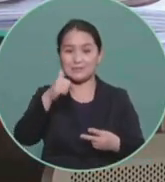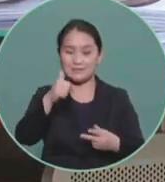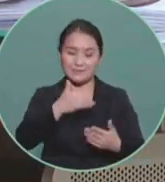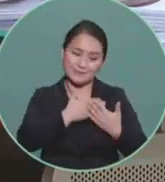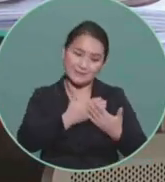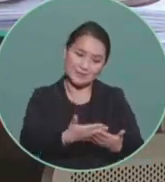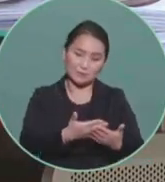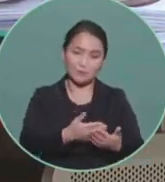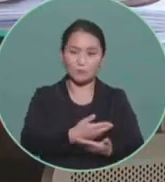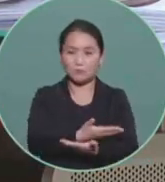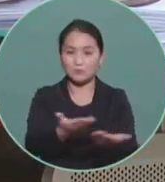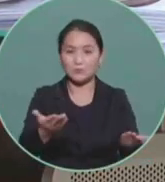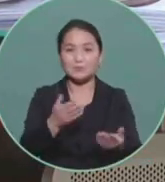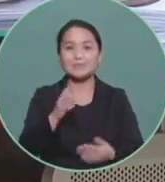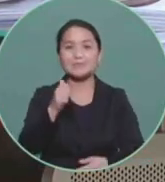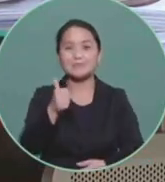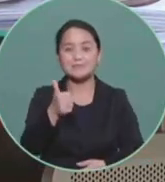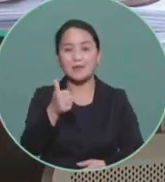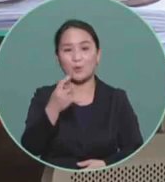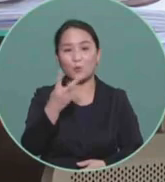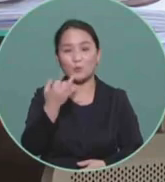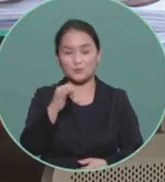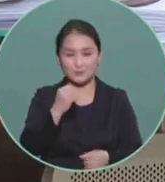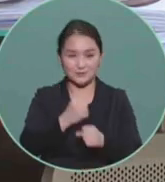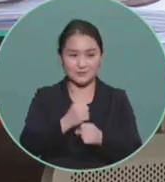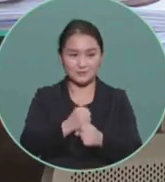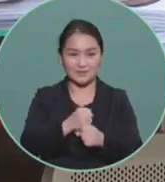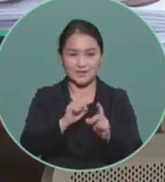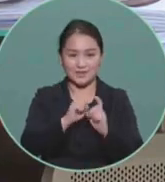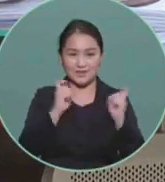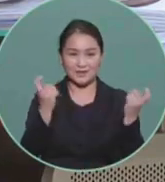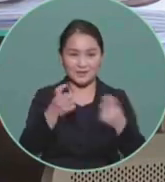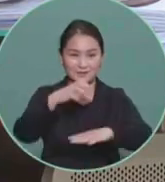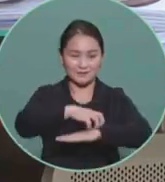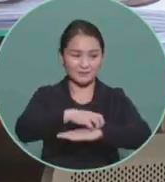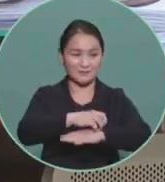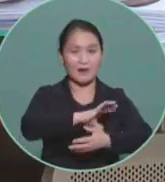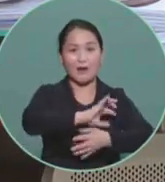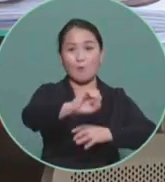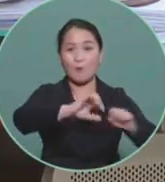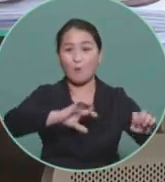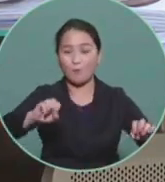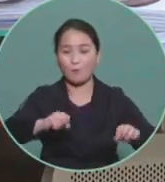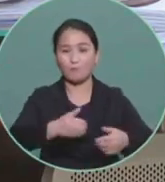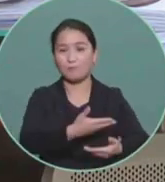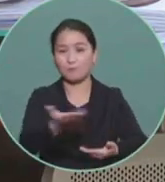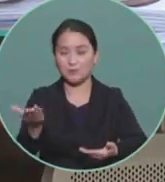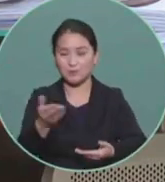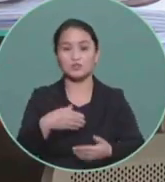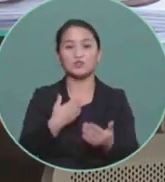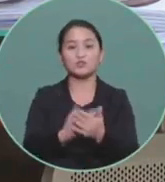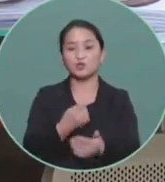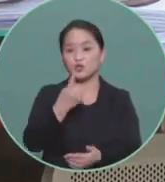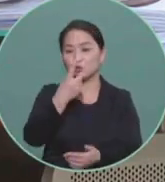байгаа хүмүүсгээд эдгээр хүмүүс бол тэр гэр оролтын айлууд шахмал төшөгё. За жишээл 100 сая төгрөгтэй байхтал